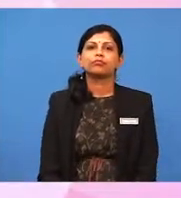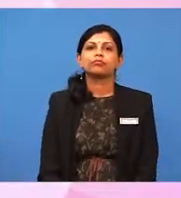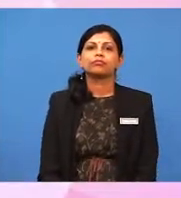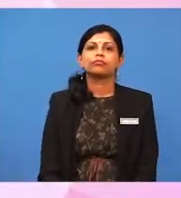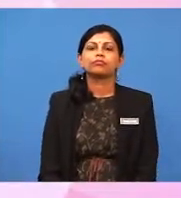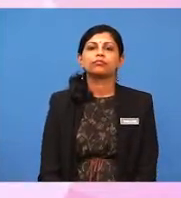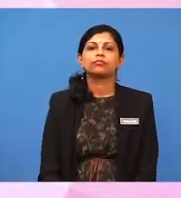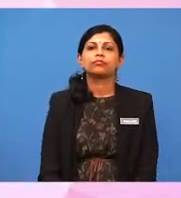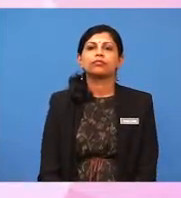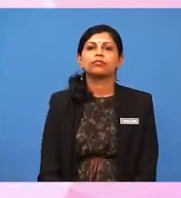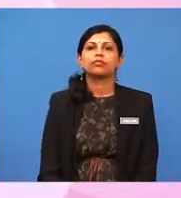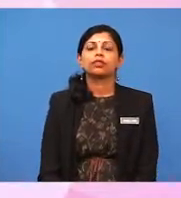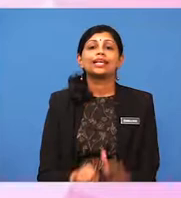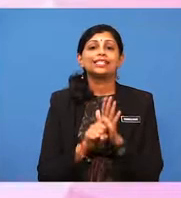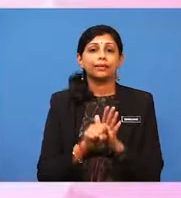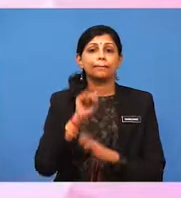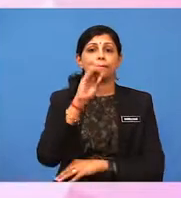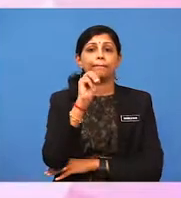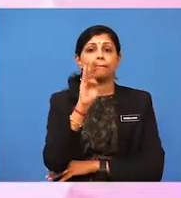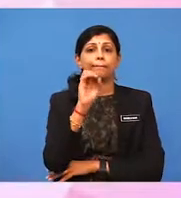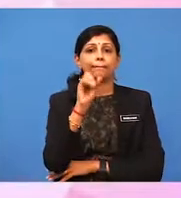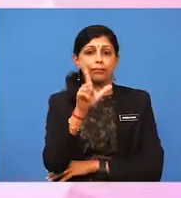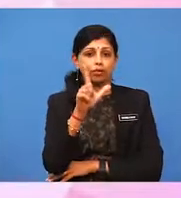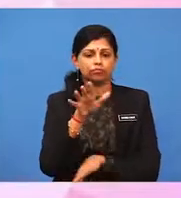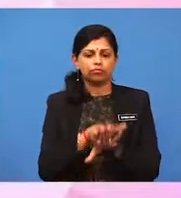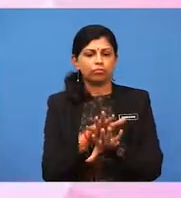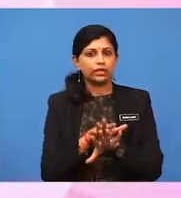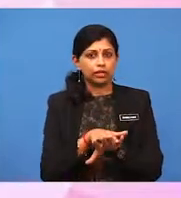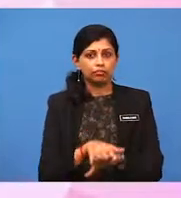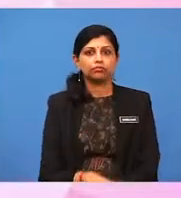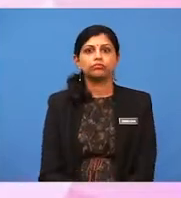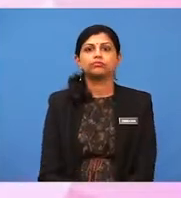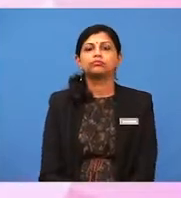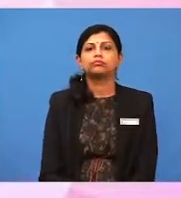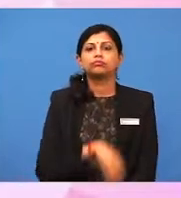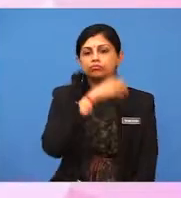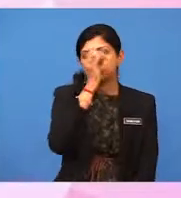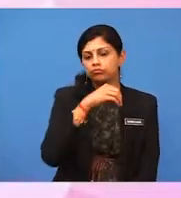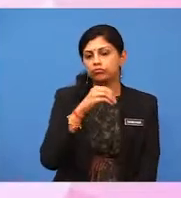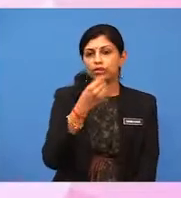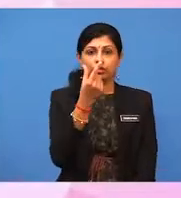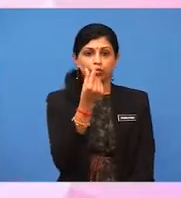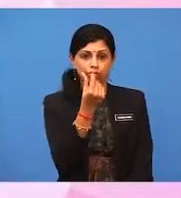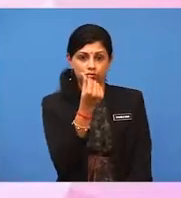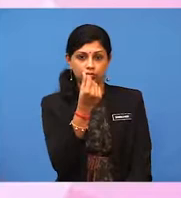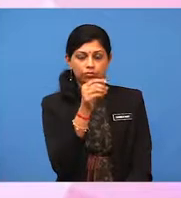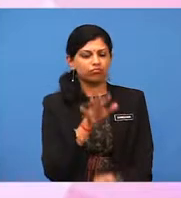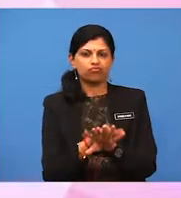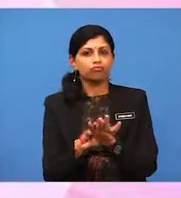Ketiga, jenis aksara simbol yang terdiri daripada simbol peratus, simbol dolar dan lain-lain